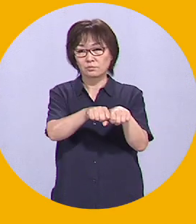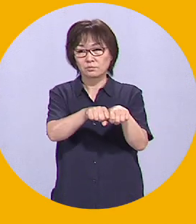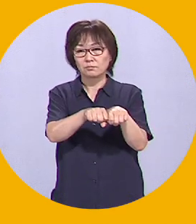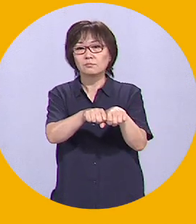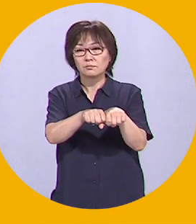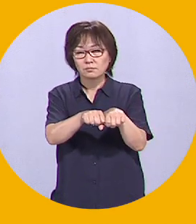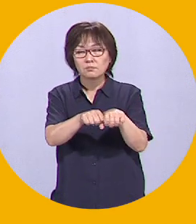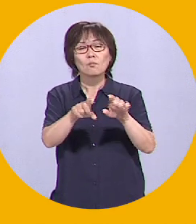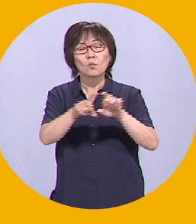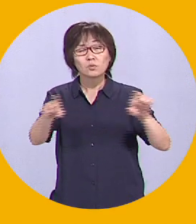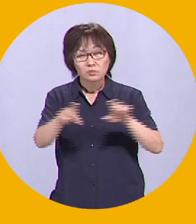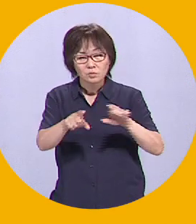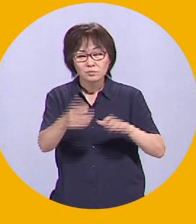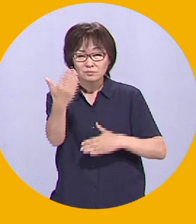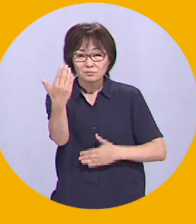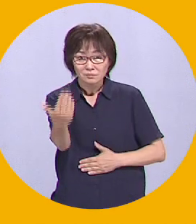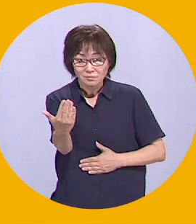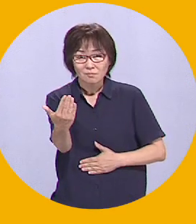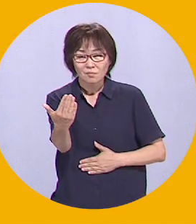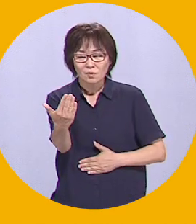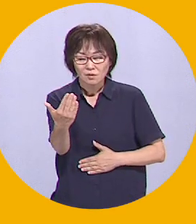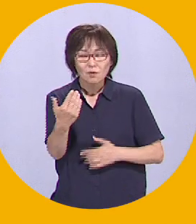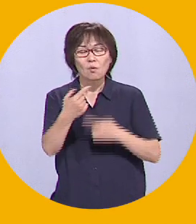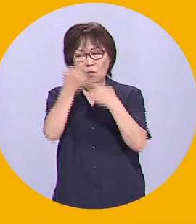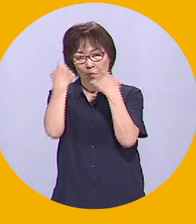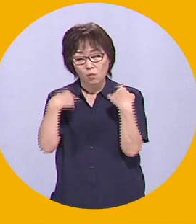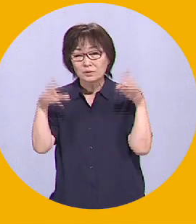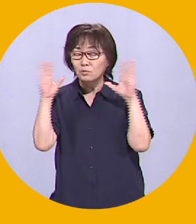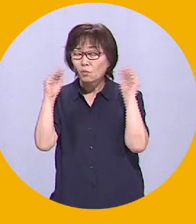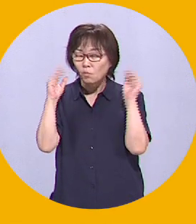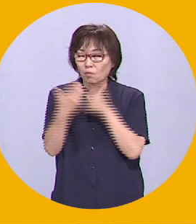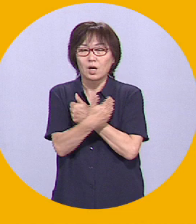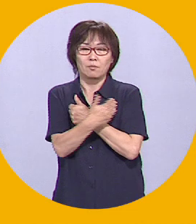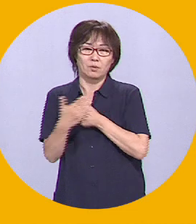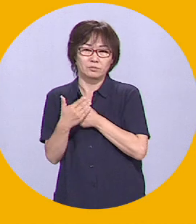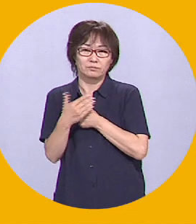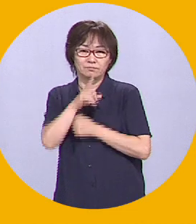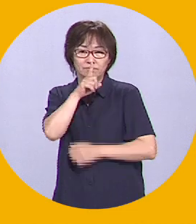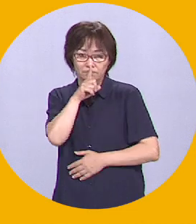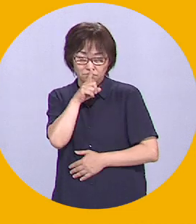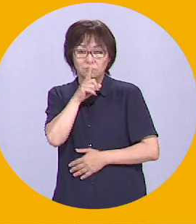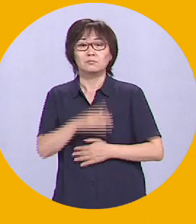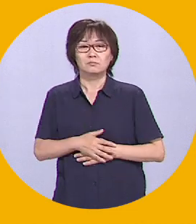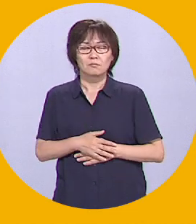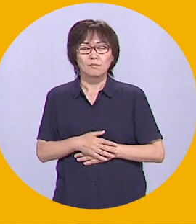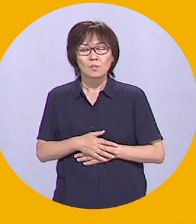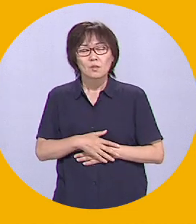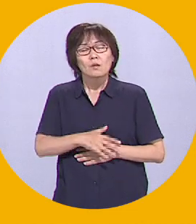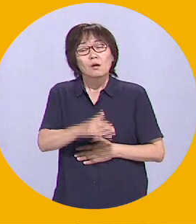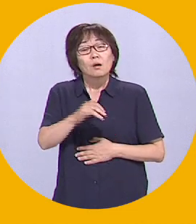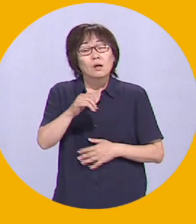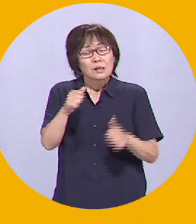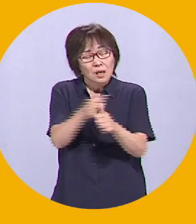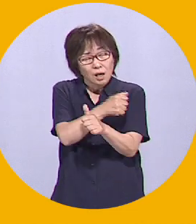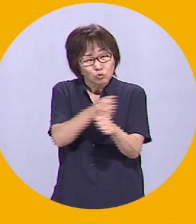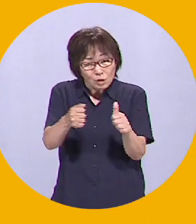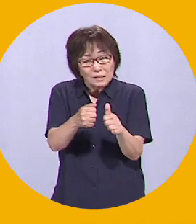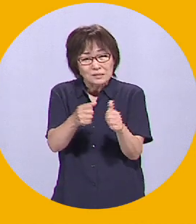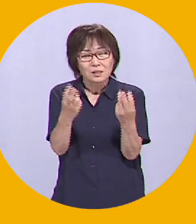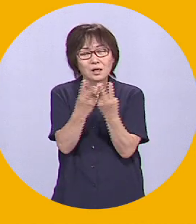ちろん通報者や通報内容に関する秘密は守られます。県内の虐待件数は増加傾向にあります